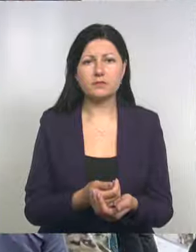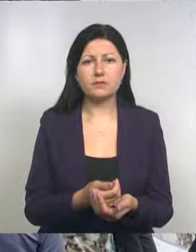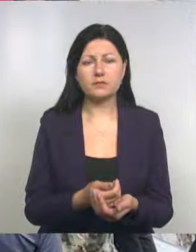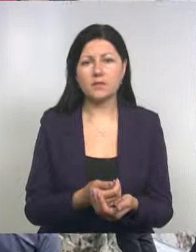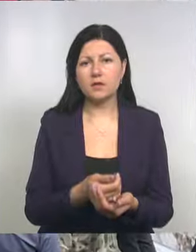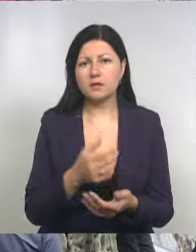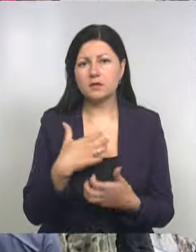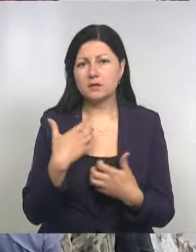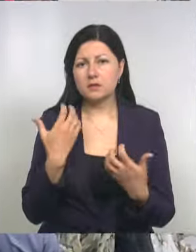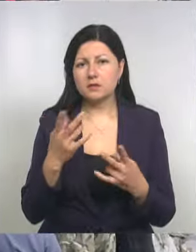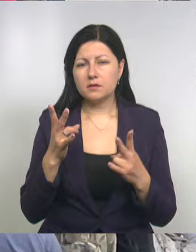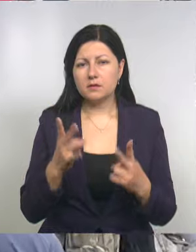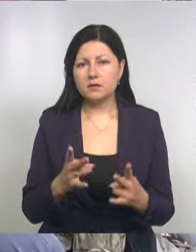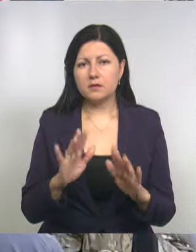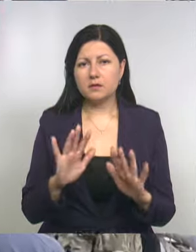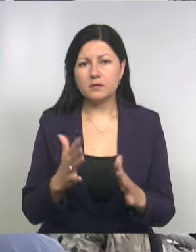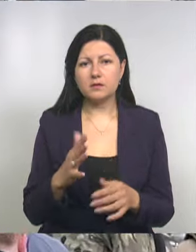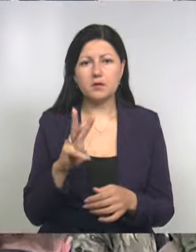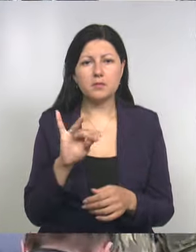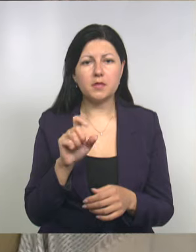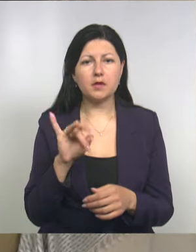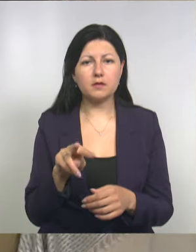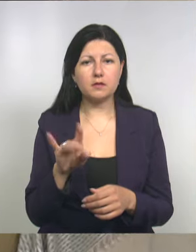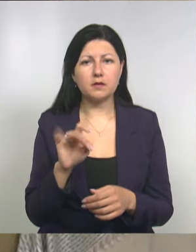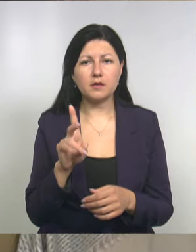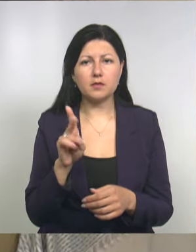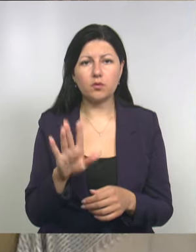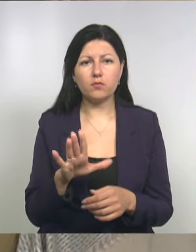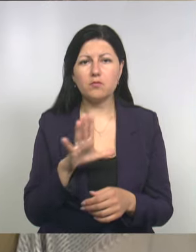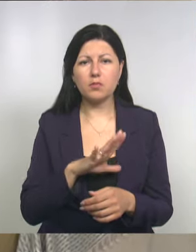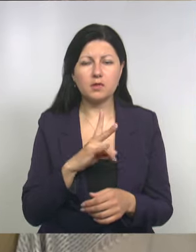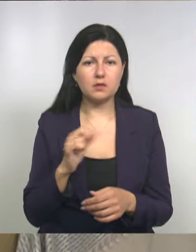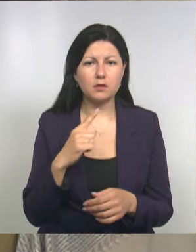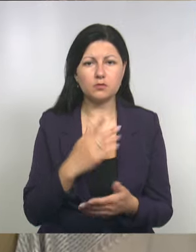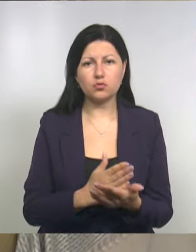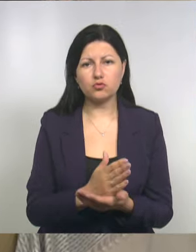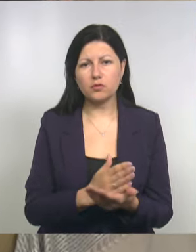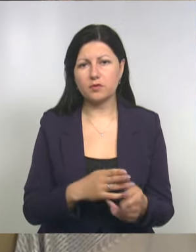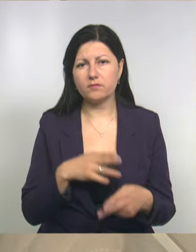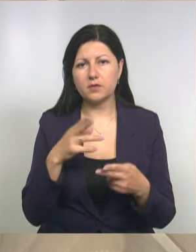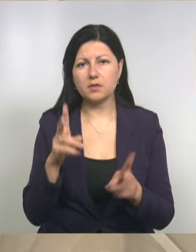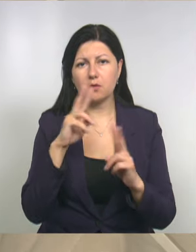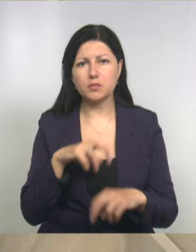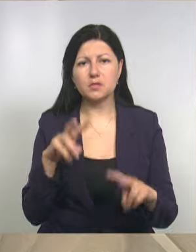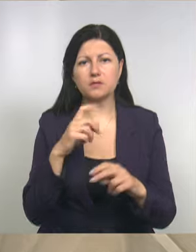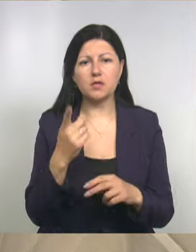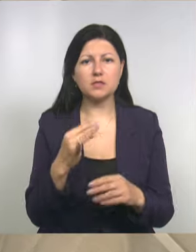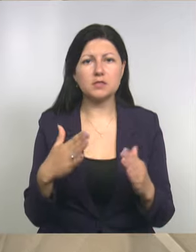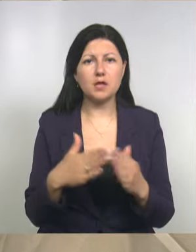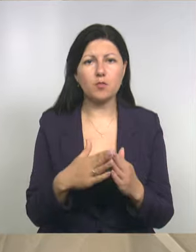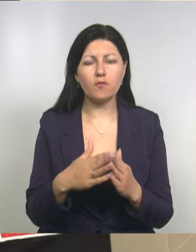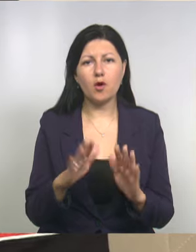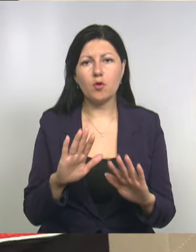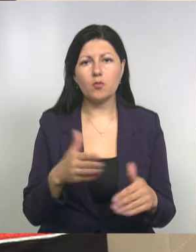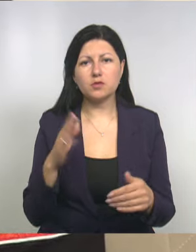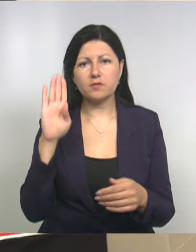В момент страшной трагедии спасатель Михаил Разеньков находился на служебном выезде. Обследовал один из домов после очередного вражеского